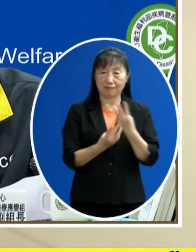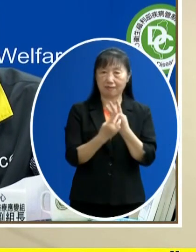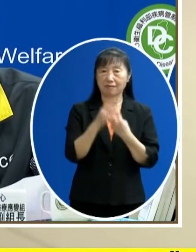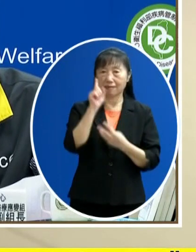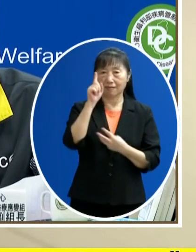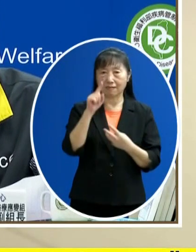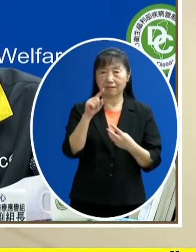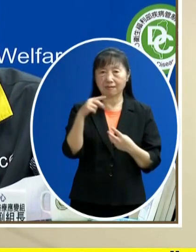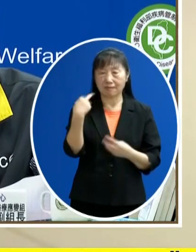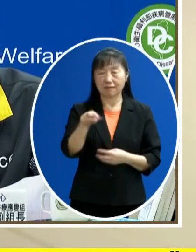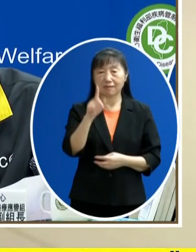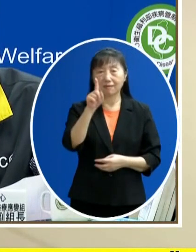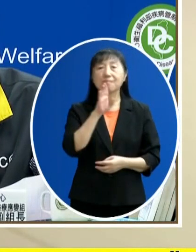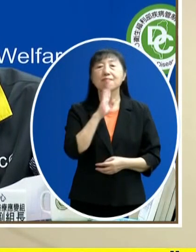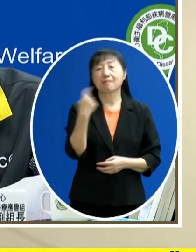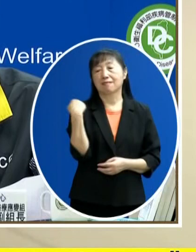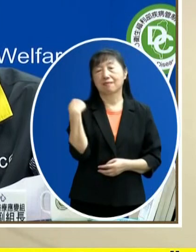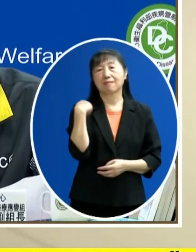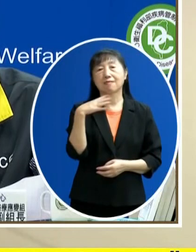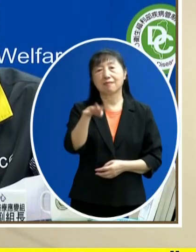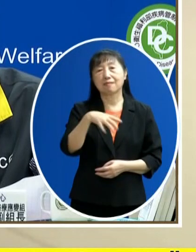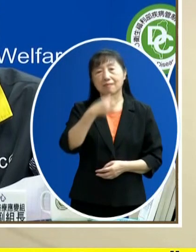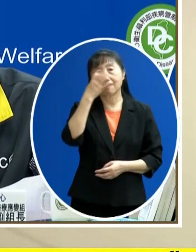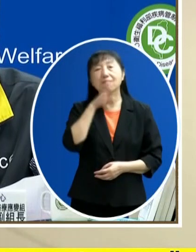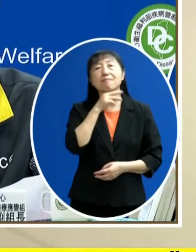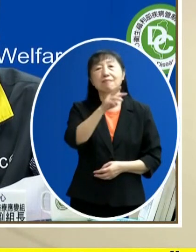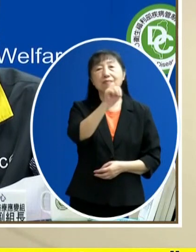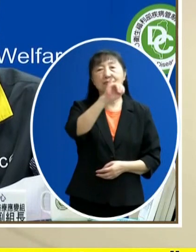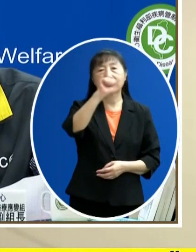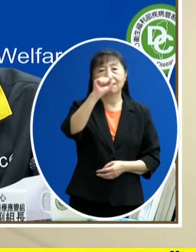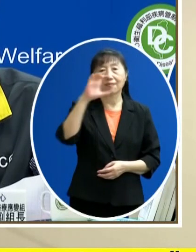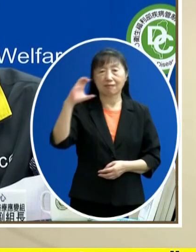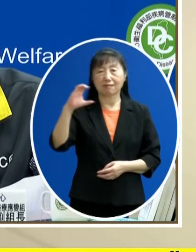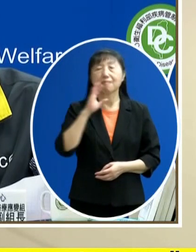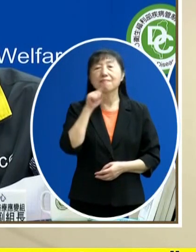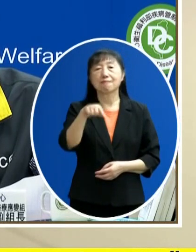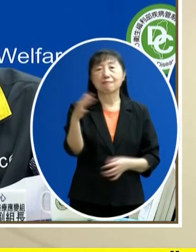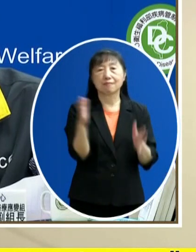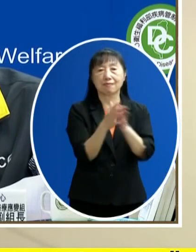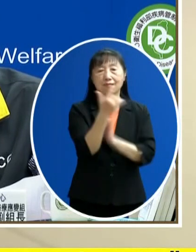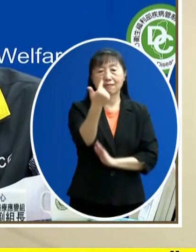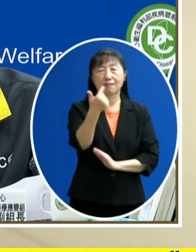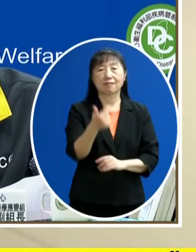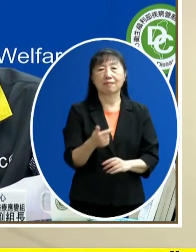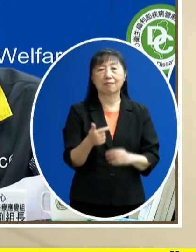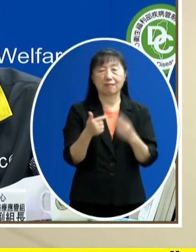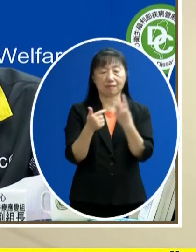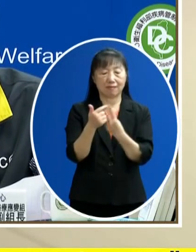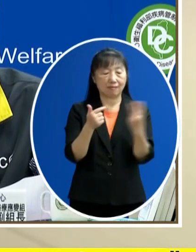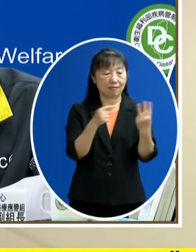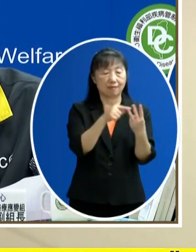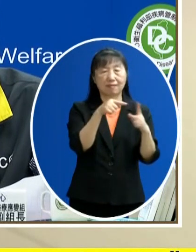另外一位是昨天公布的青少年的 MIS-C 这总共6位。那当中有3位是